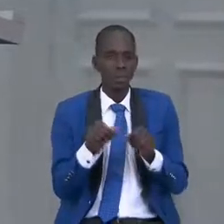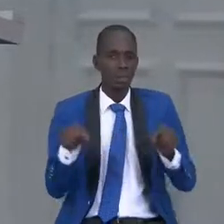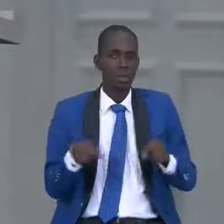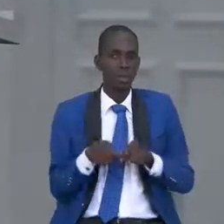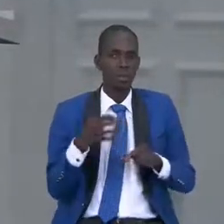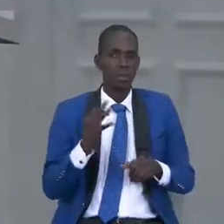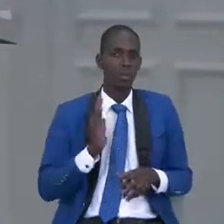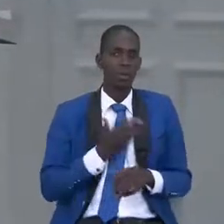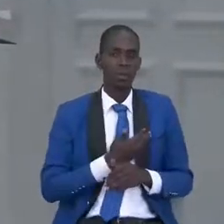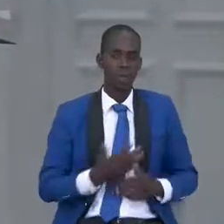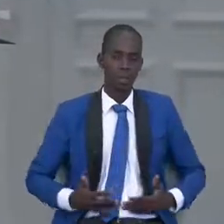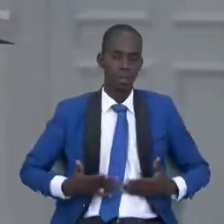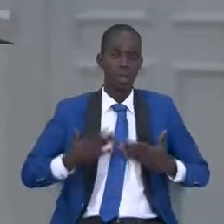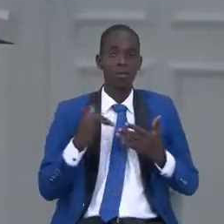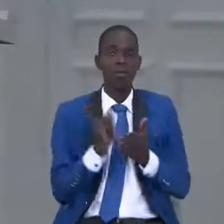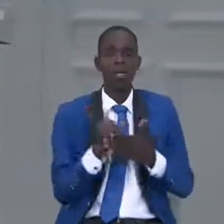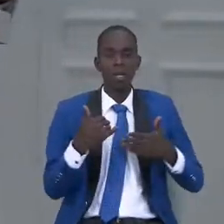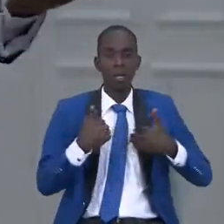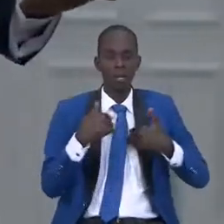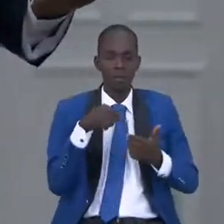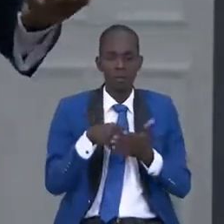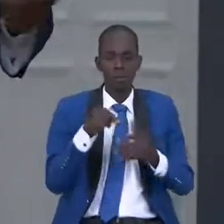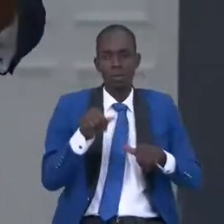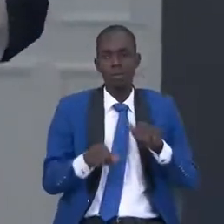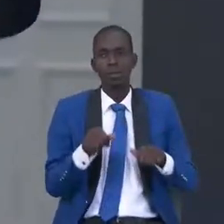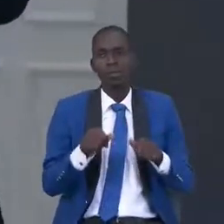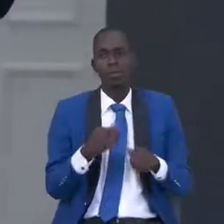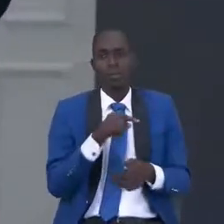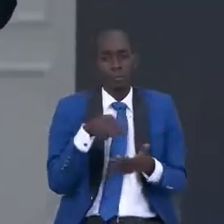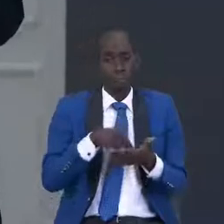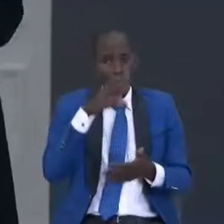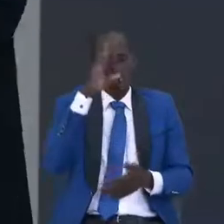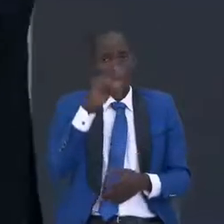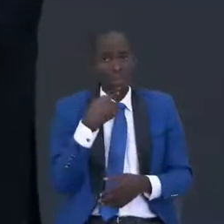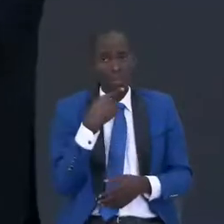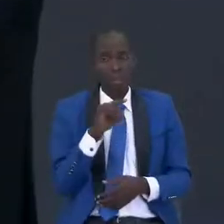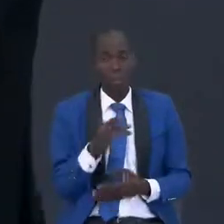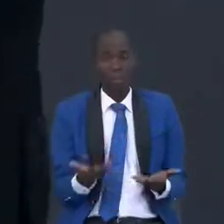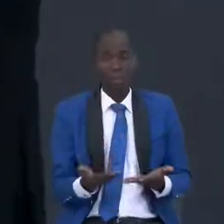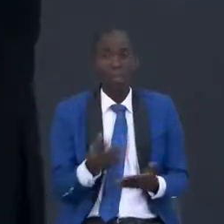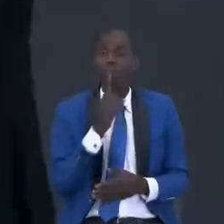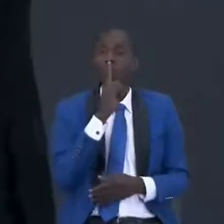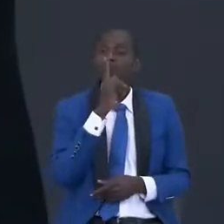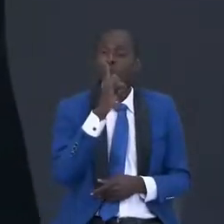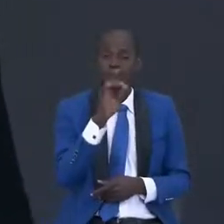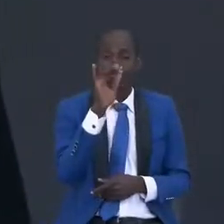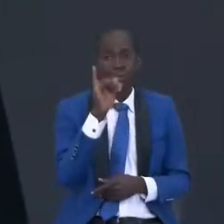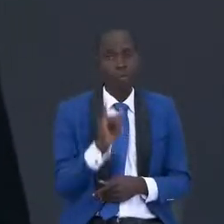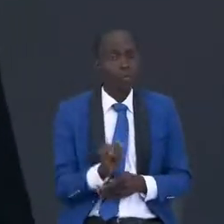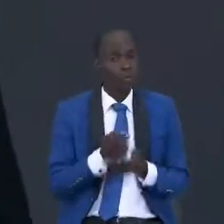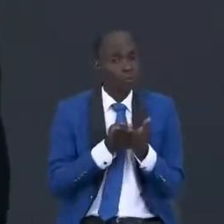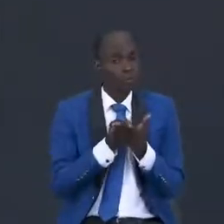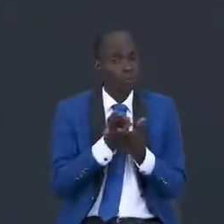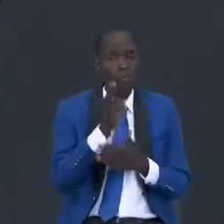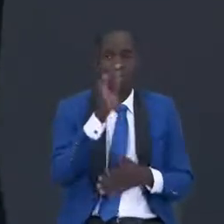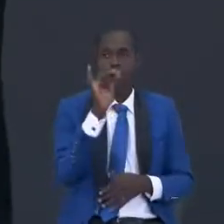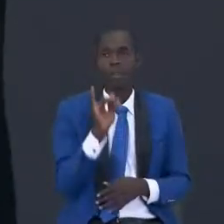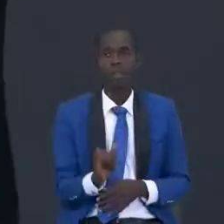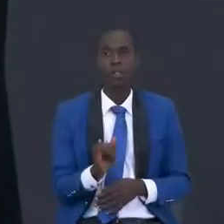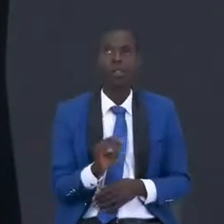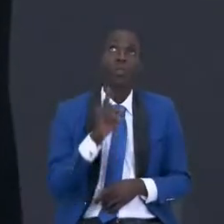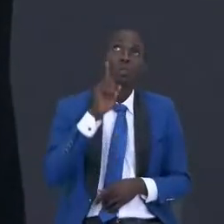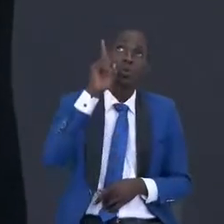a l'incrédulité. Et l'homme a dit, sincèrement et honnêtement, tu